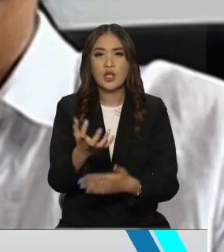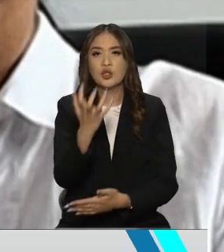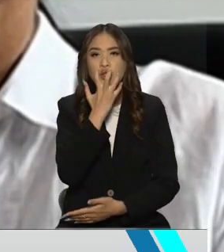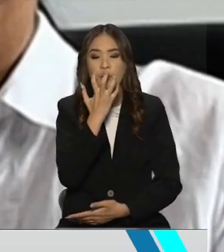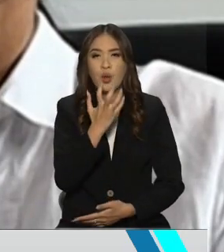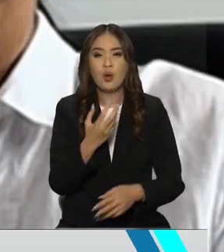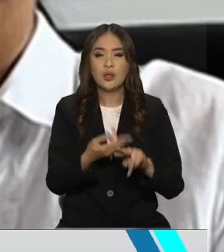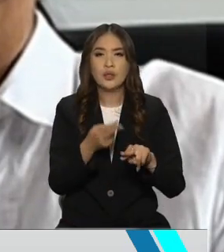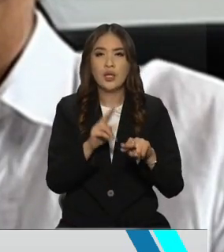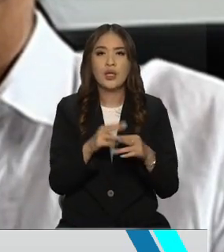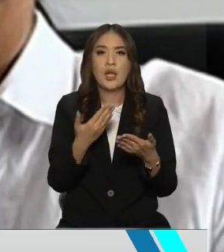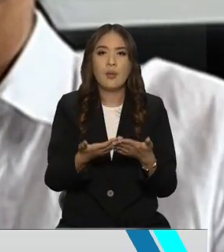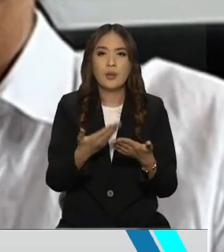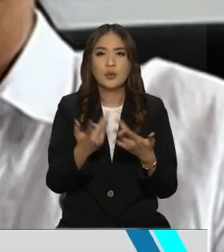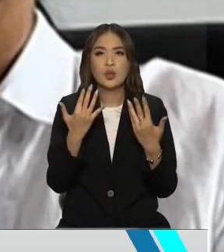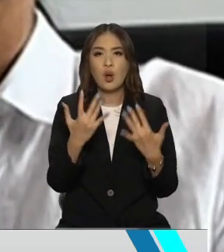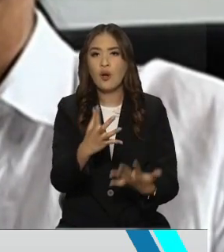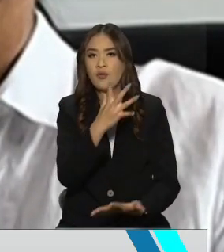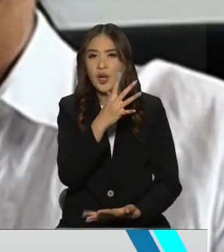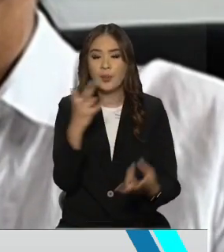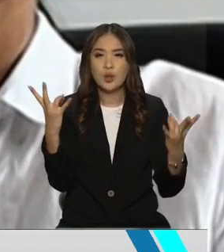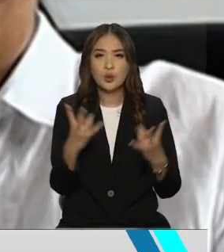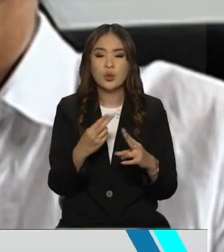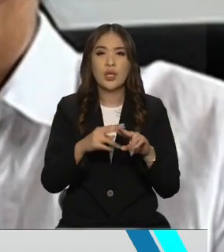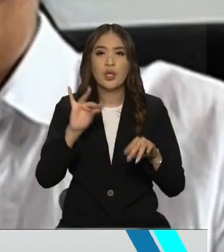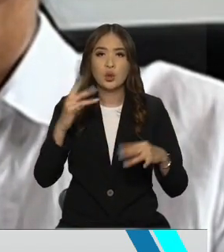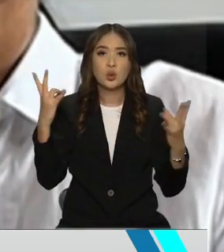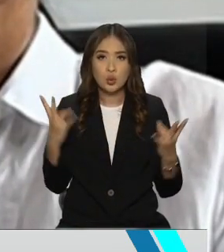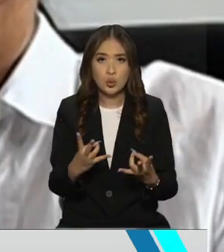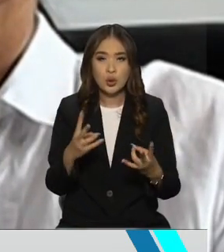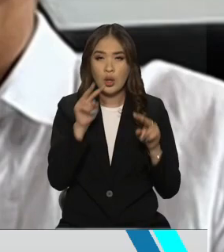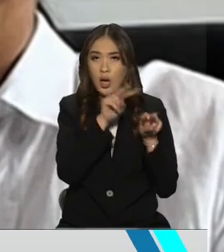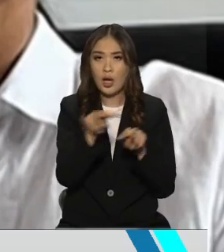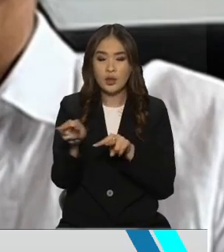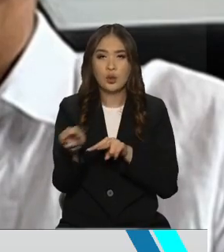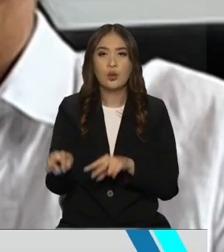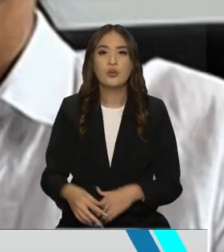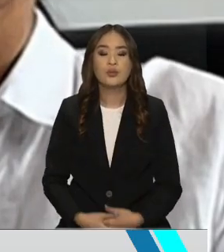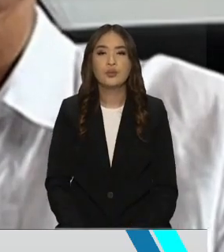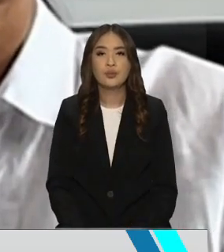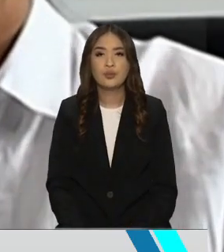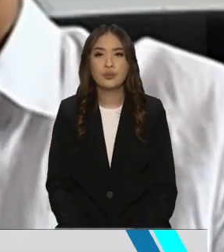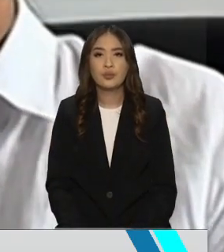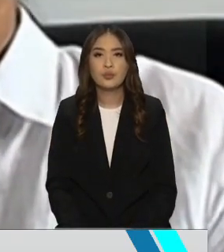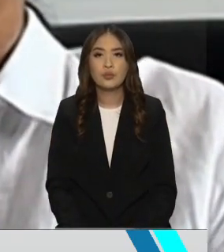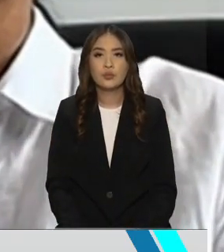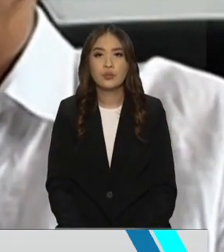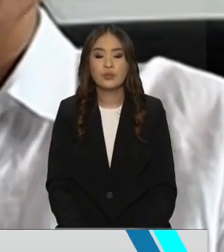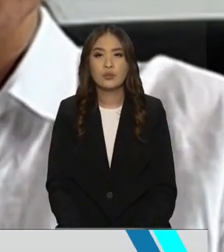теплоснабжением, к примеру, сколько может занять времени и нужен ли общественный контроль в данной сфере?